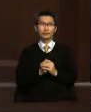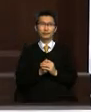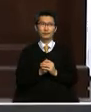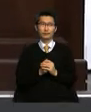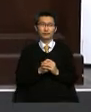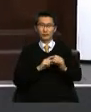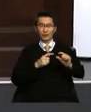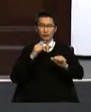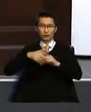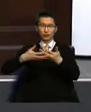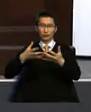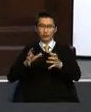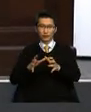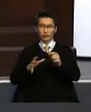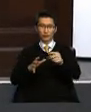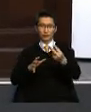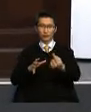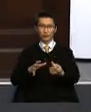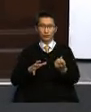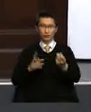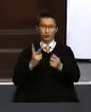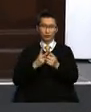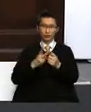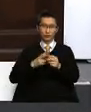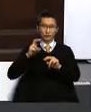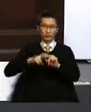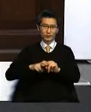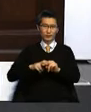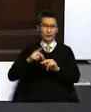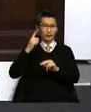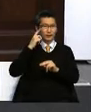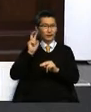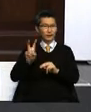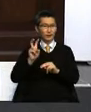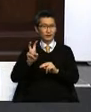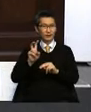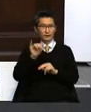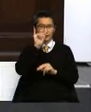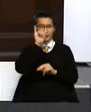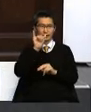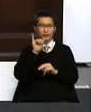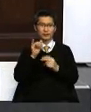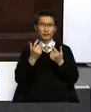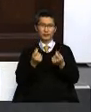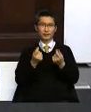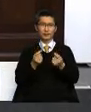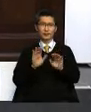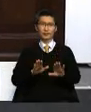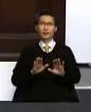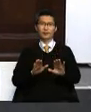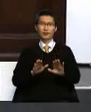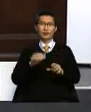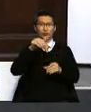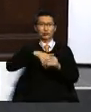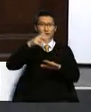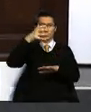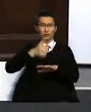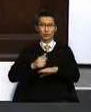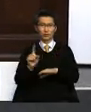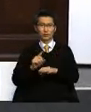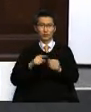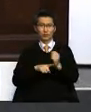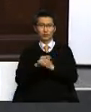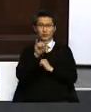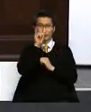자, 다수당인 민주당, 그것도 재선 의원이 선출될 것이다, 이런 예상이 있었습니다. 이번에 투표 결과는